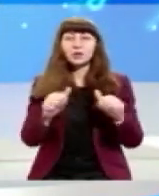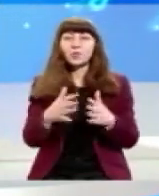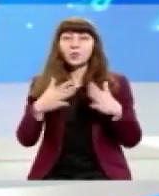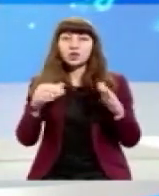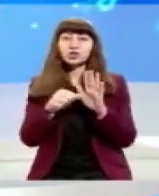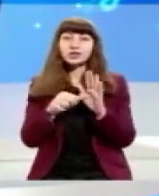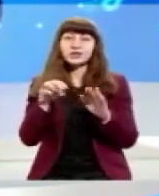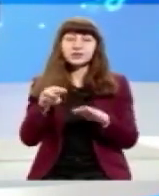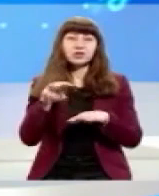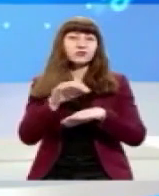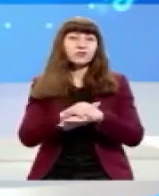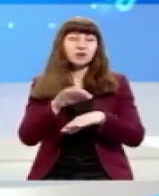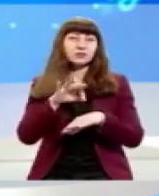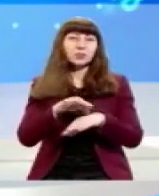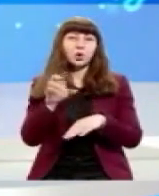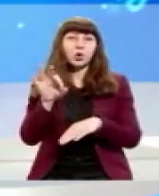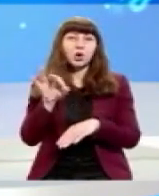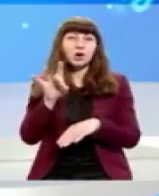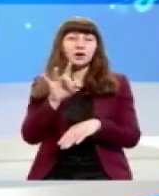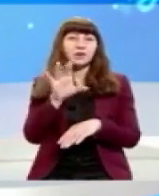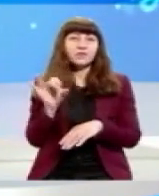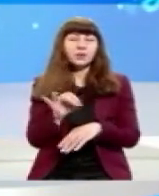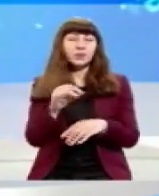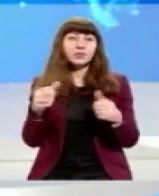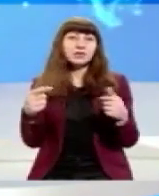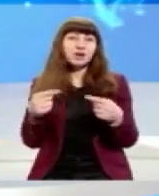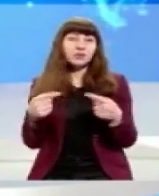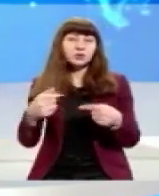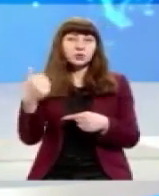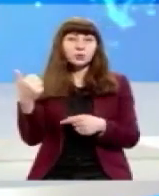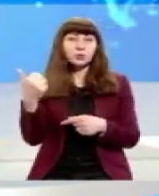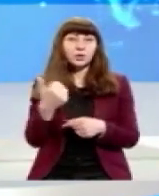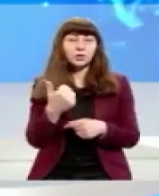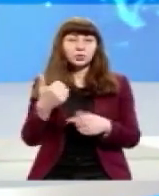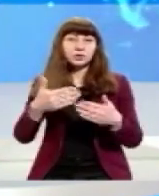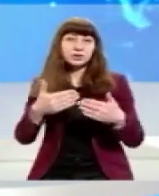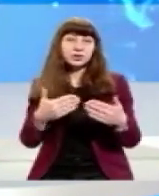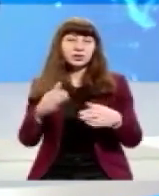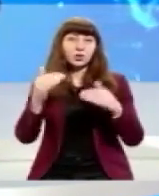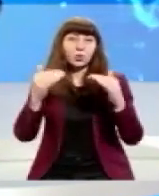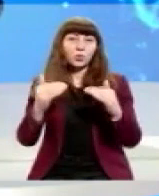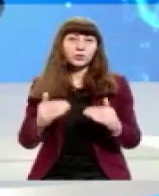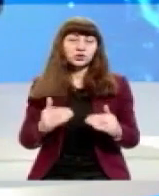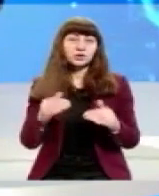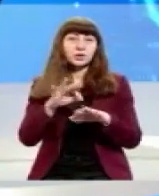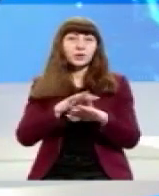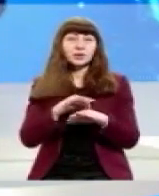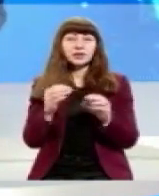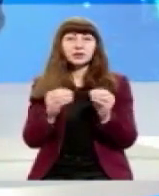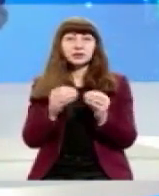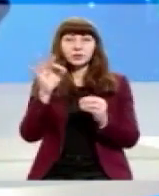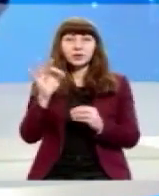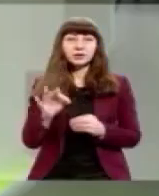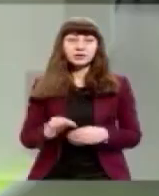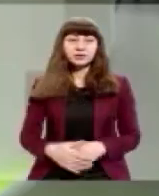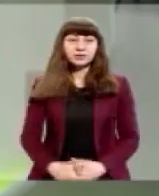более 6 тысяч случаев ОРВИ. По сравнению с прошлой неделей отмечается снижение заболеваемости на 10%. Подробности.